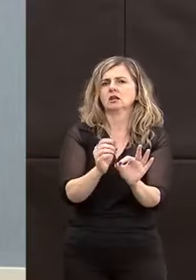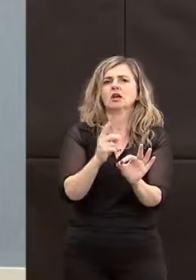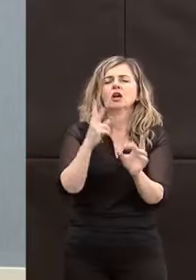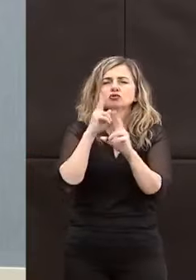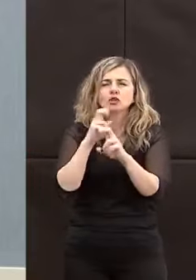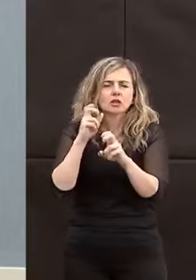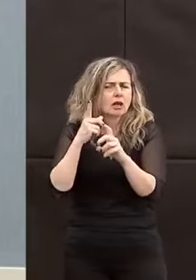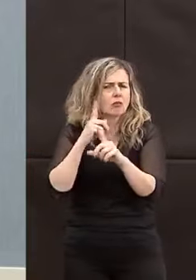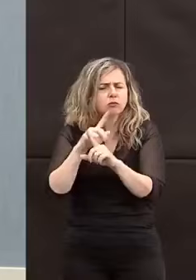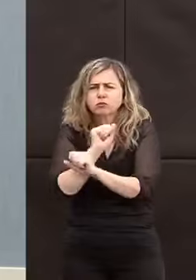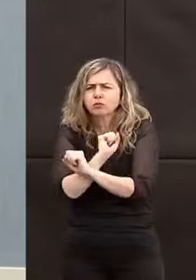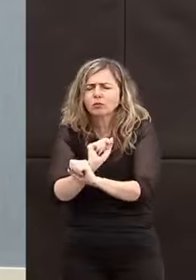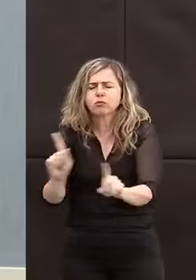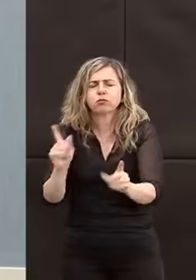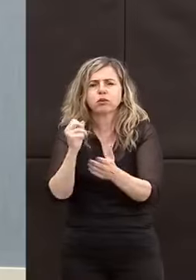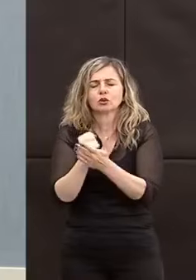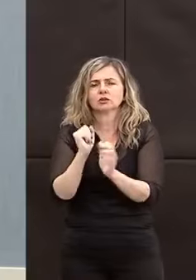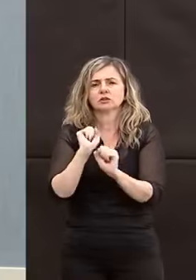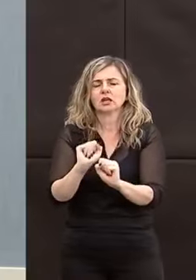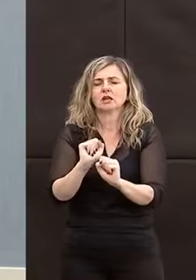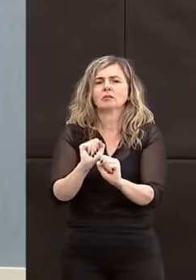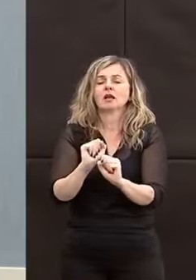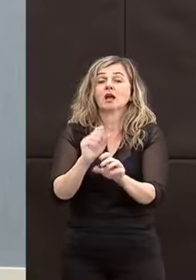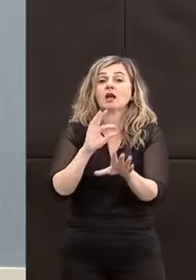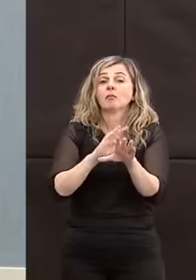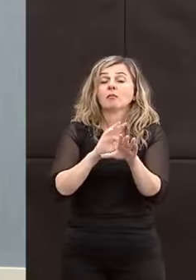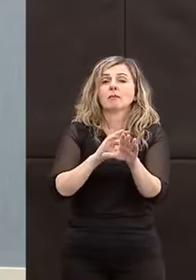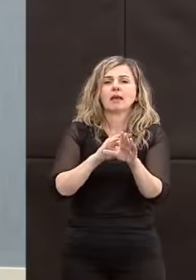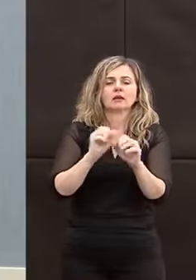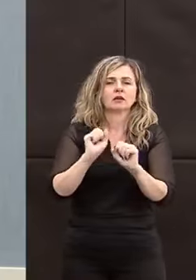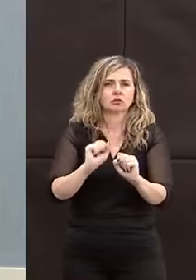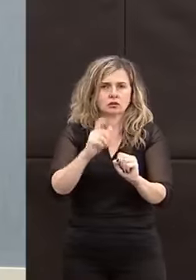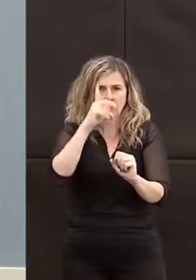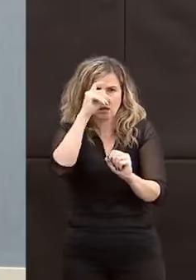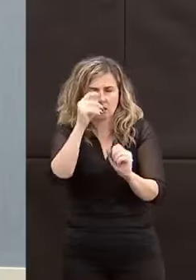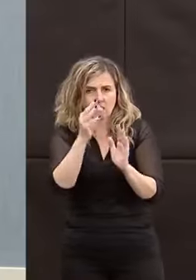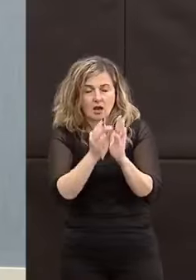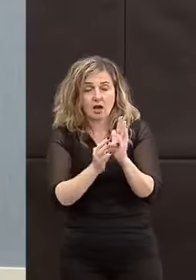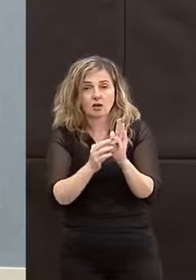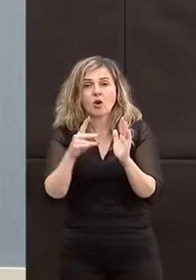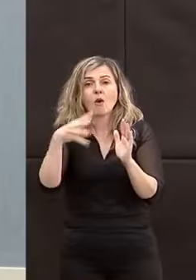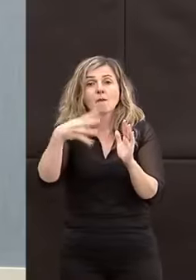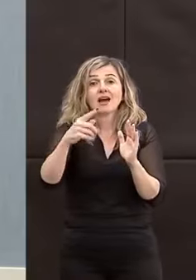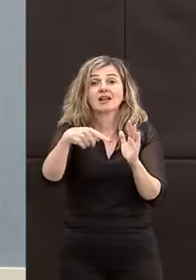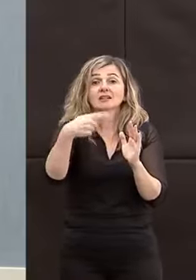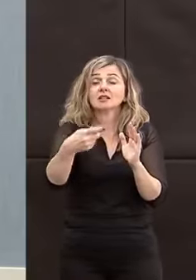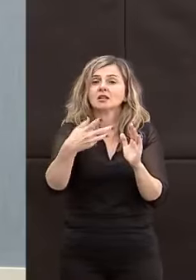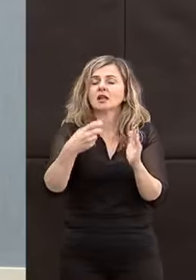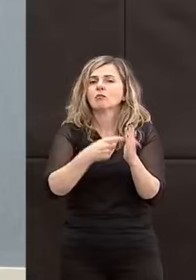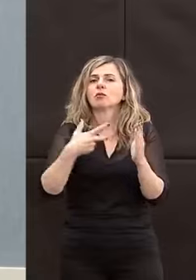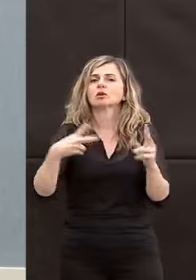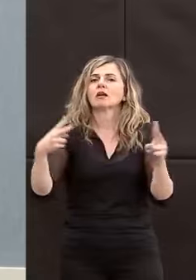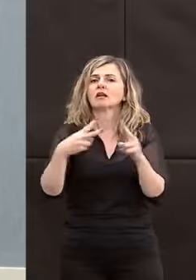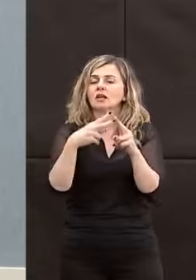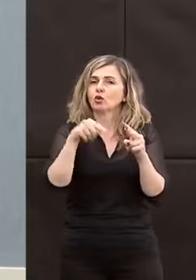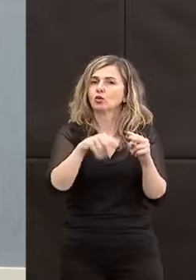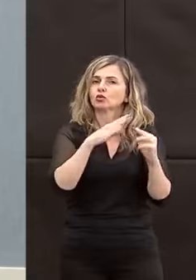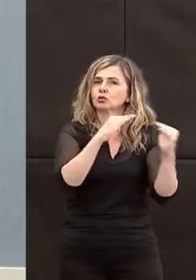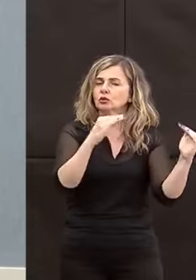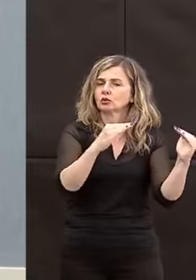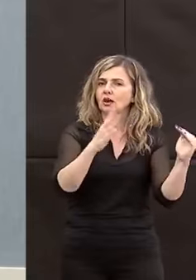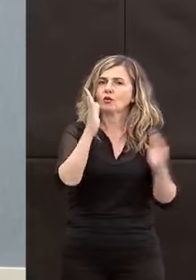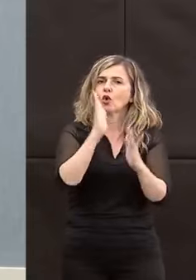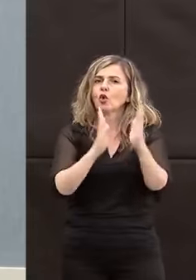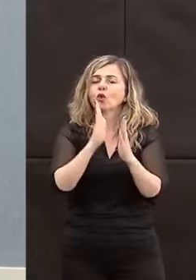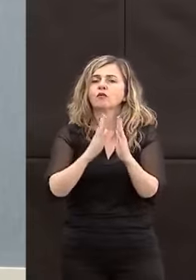possibile da un punto di vista medico sanitario per questo anche martedì ci sarà un importante incontro fra a questo tavolo è la parte medico